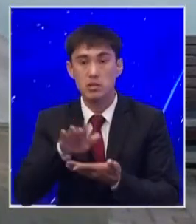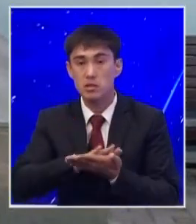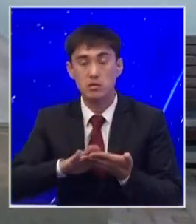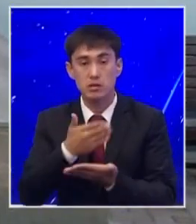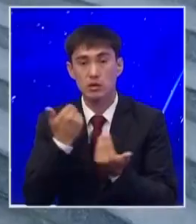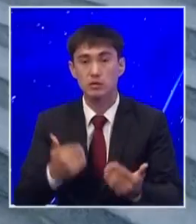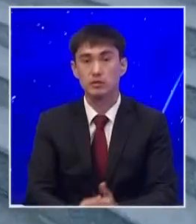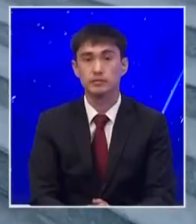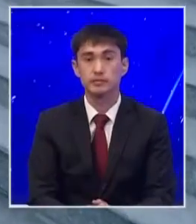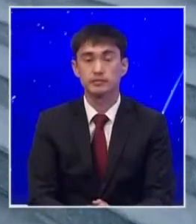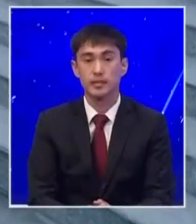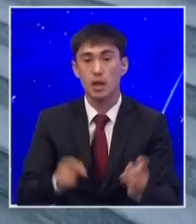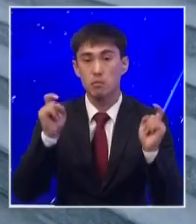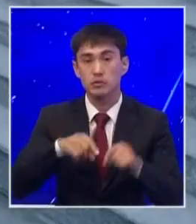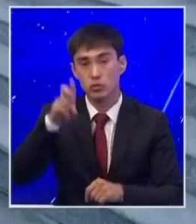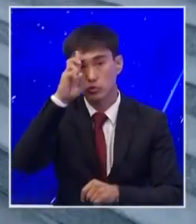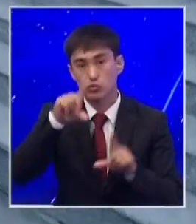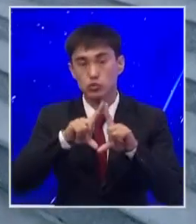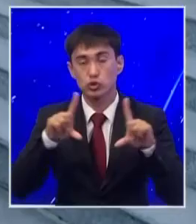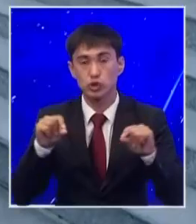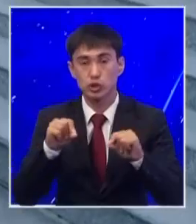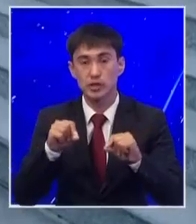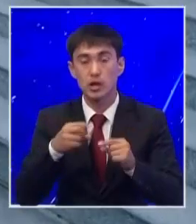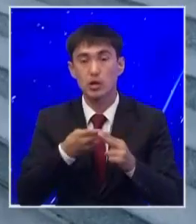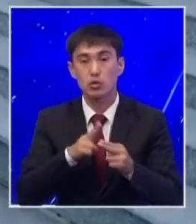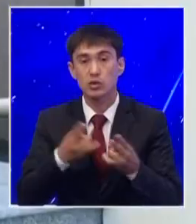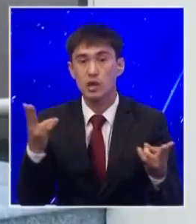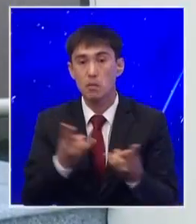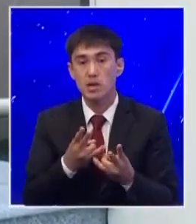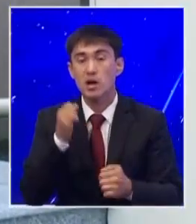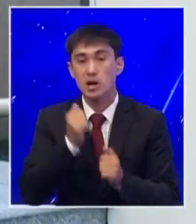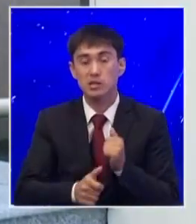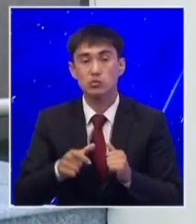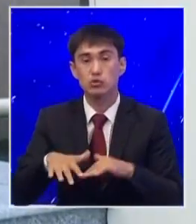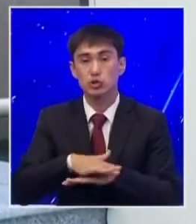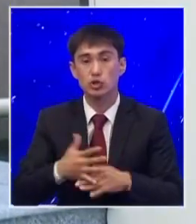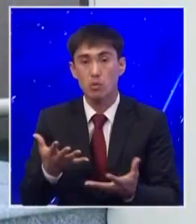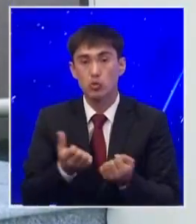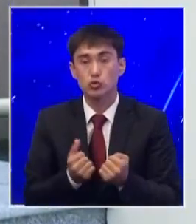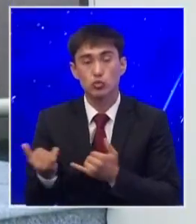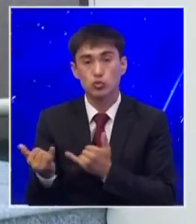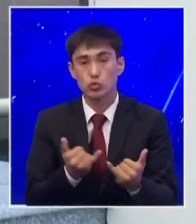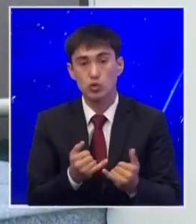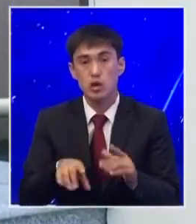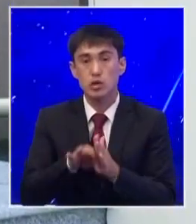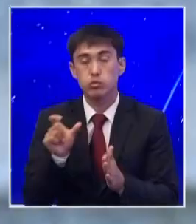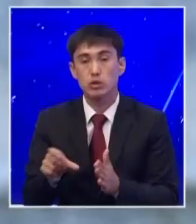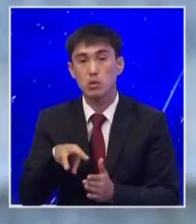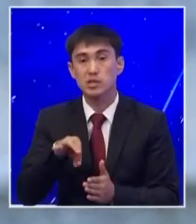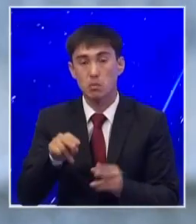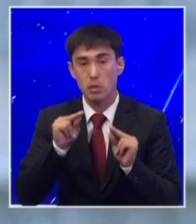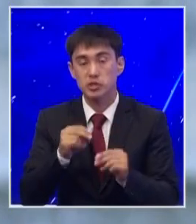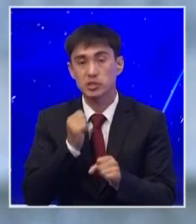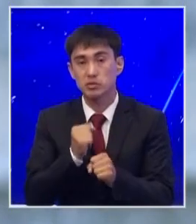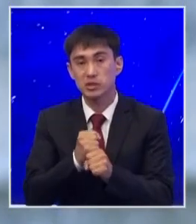нет. Посетив государственные учреждения, которые необходимы каждому жителю для получения услуг, депутат Маслихата